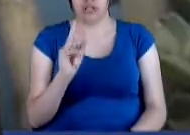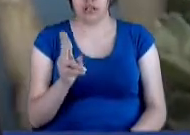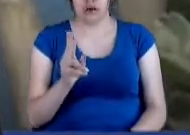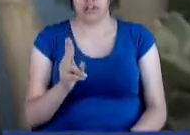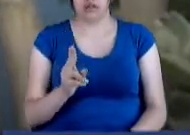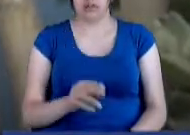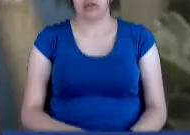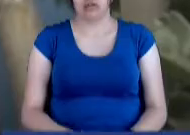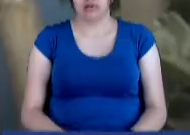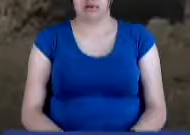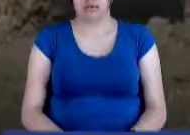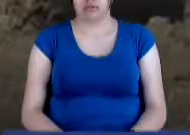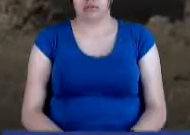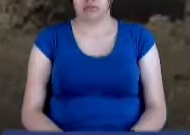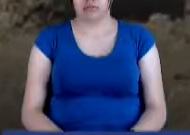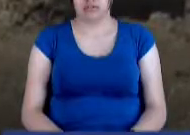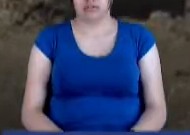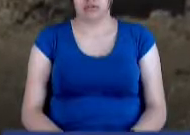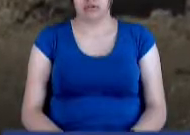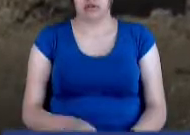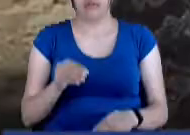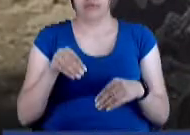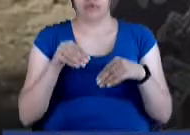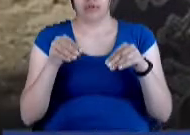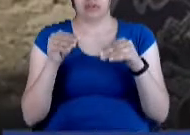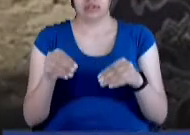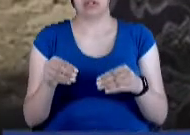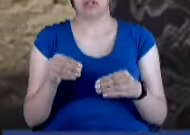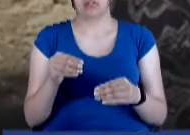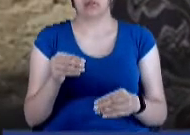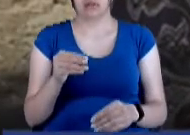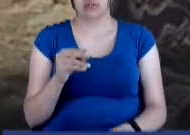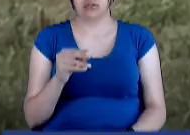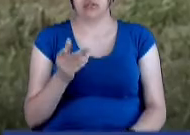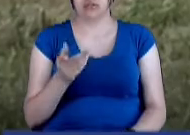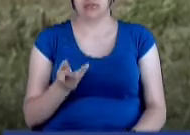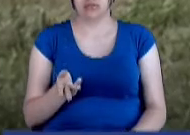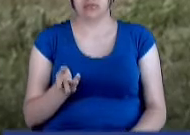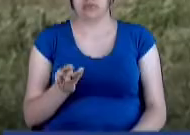полускарлет і карьєр. Висаджені глідічі, висаджені